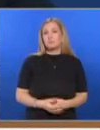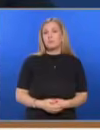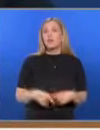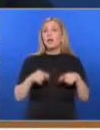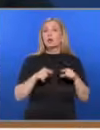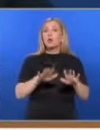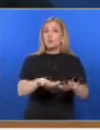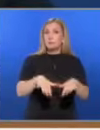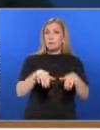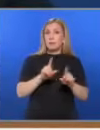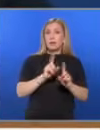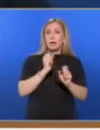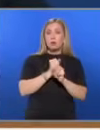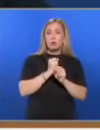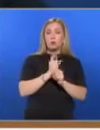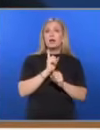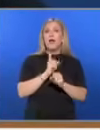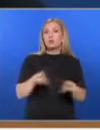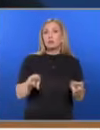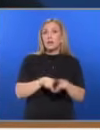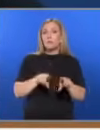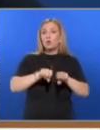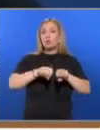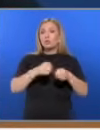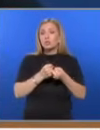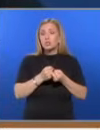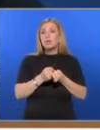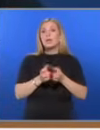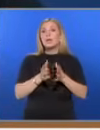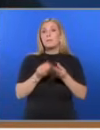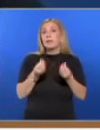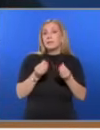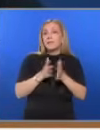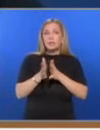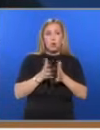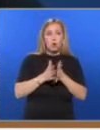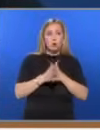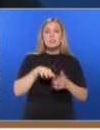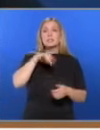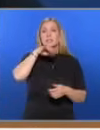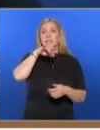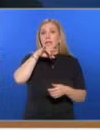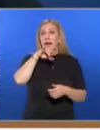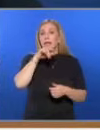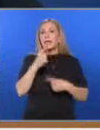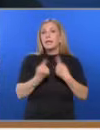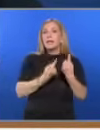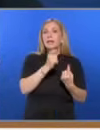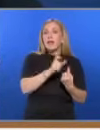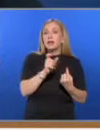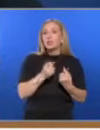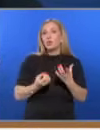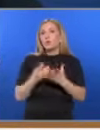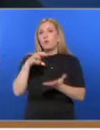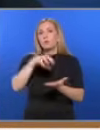Този парламент не работи както трябва. Той троши народна пара в момента. С стари играчи нов отбор очевидно не може да се